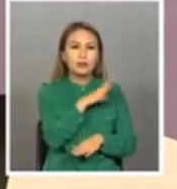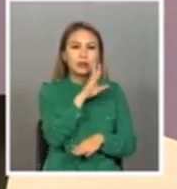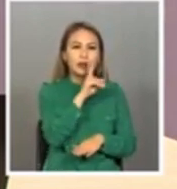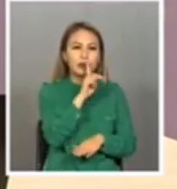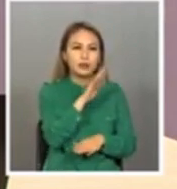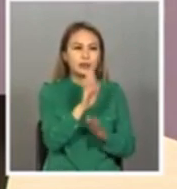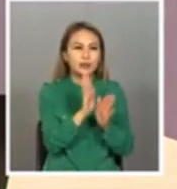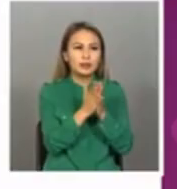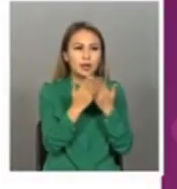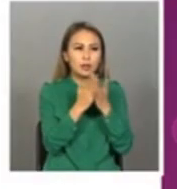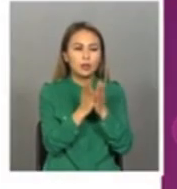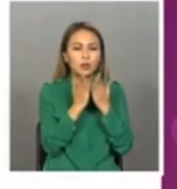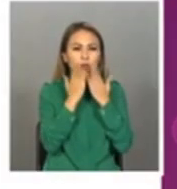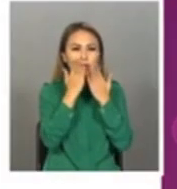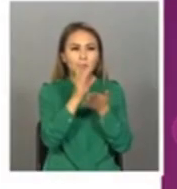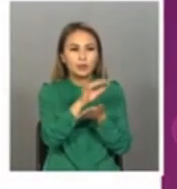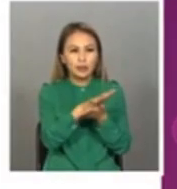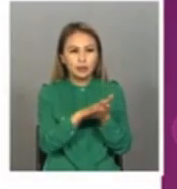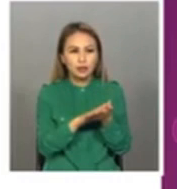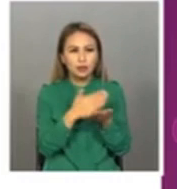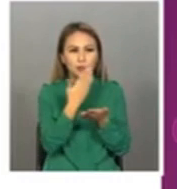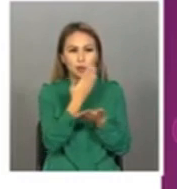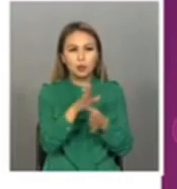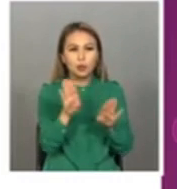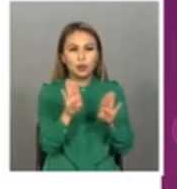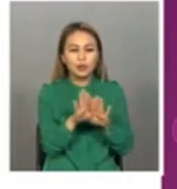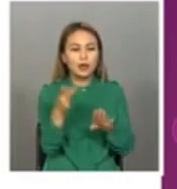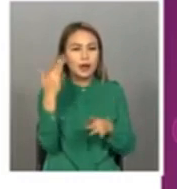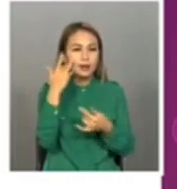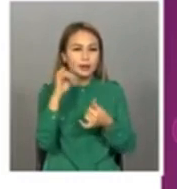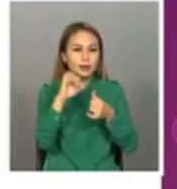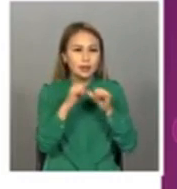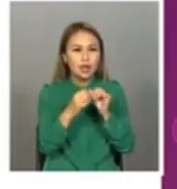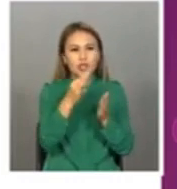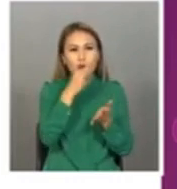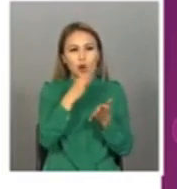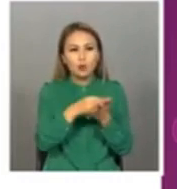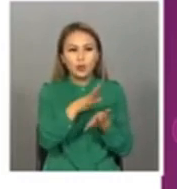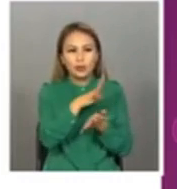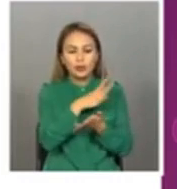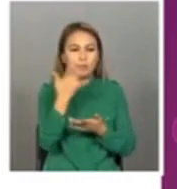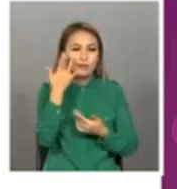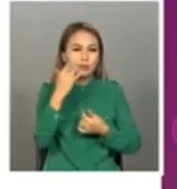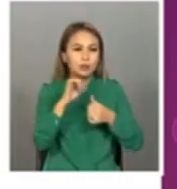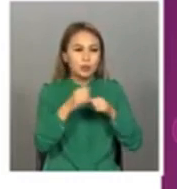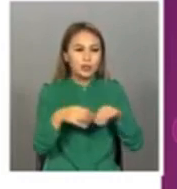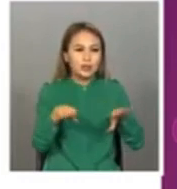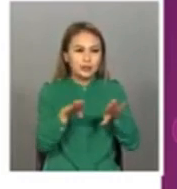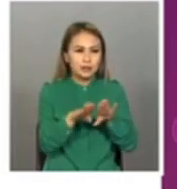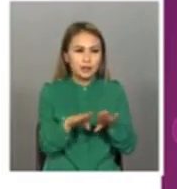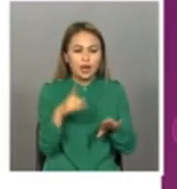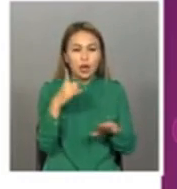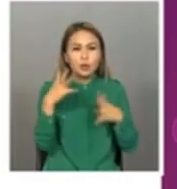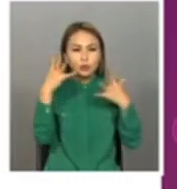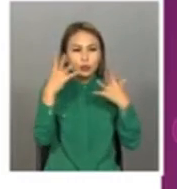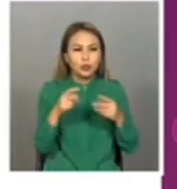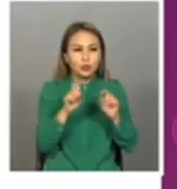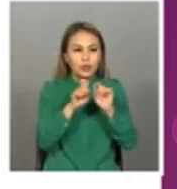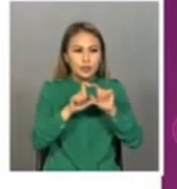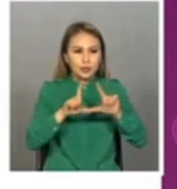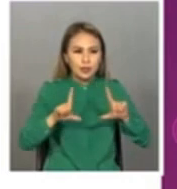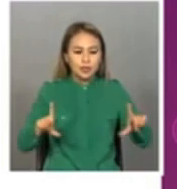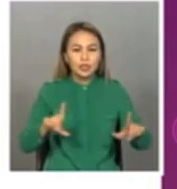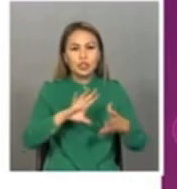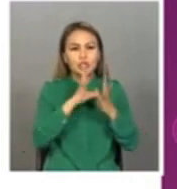кітабын оқи беретін. Бұл оның әдеттегі жауабы еді. Ылғи осылай дейтін. Бір күні